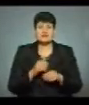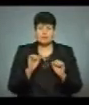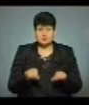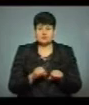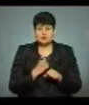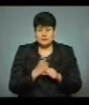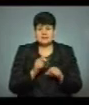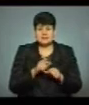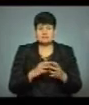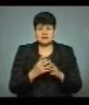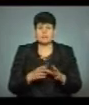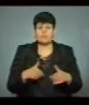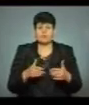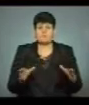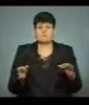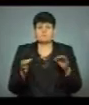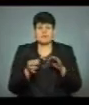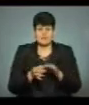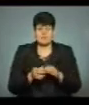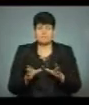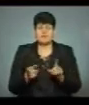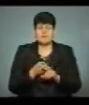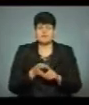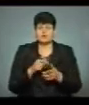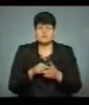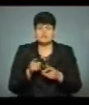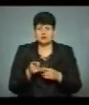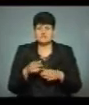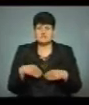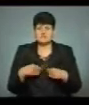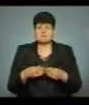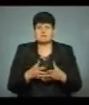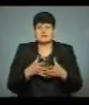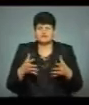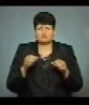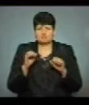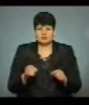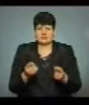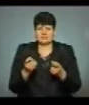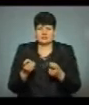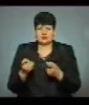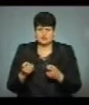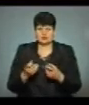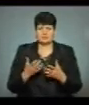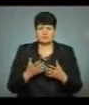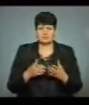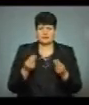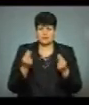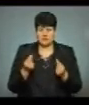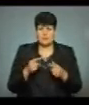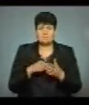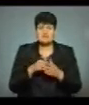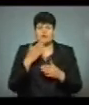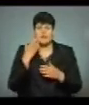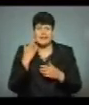селами, які пропоную приєднати. Приєднання до міста Тернополя дасть більш потужну перспективу залучення інвестицій, бо думаю, ніхто не сумнівається, що місто може